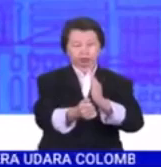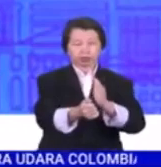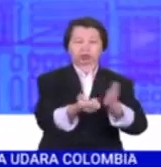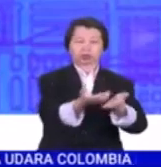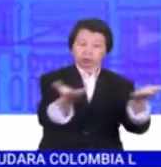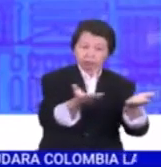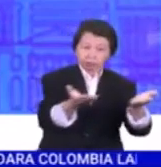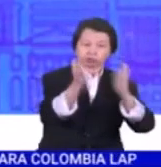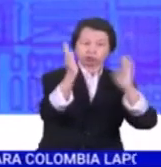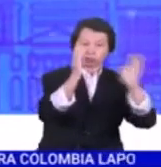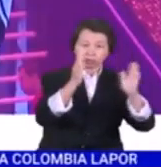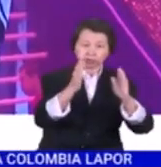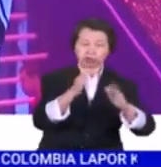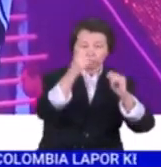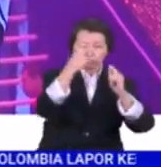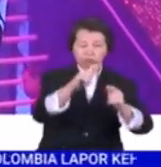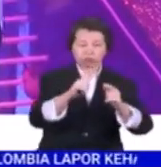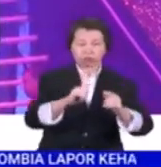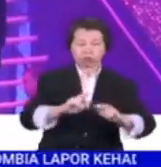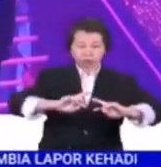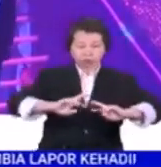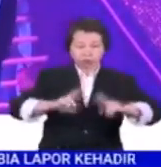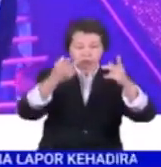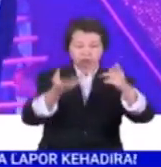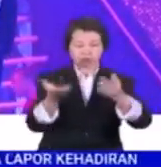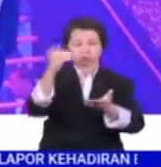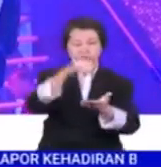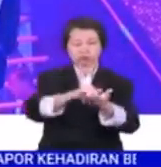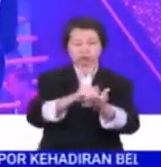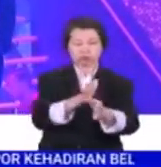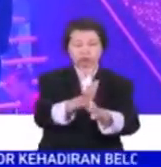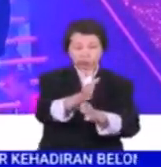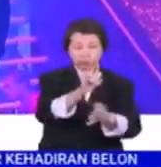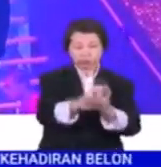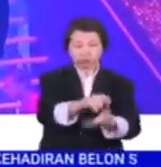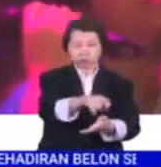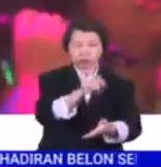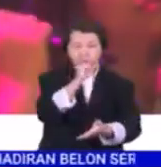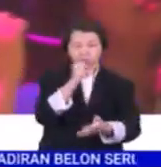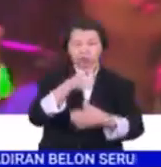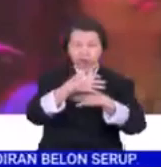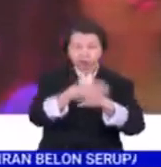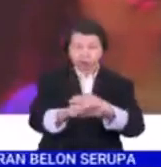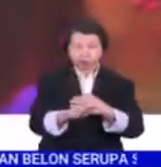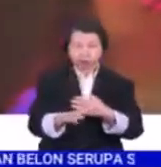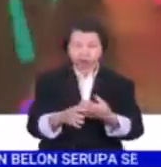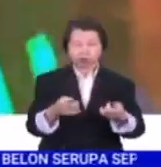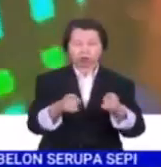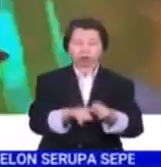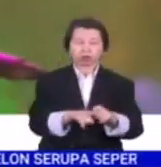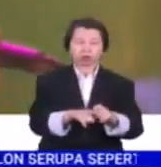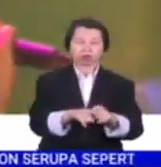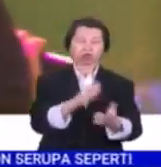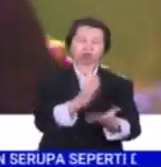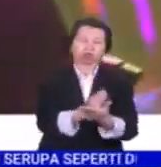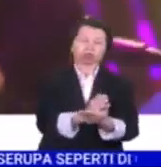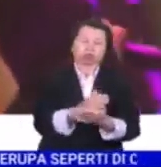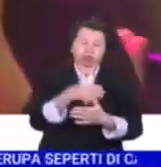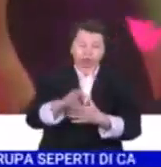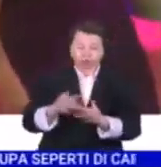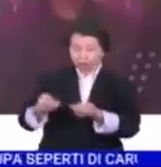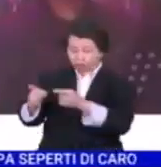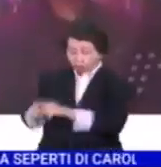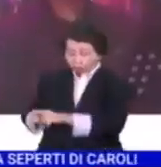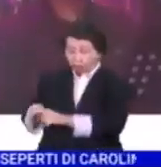tempatan. Tambahnya, ia juga bagi memulihkan kembali sektor berkenaan selepas terjejas akibat penularan pandemik